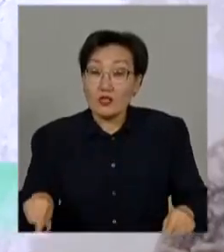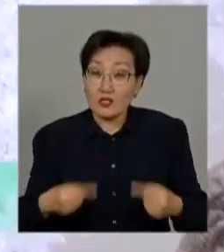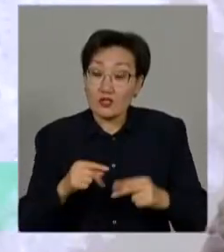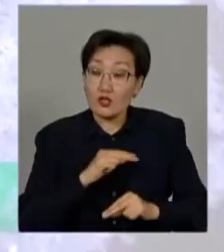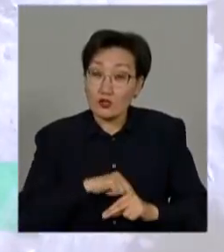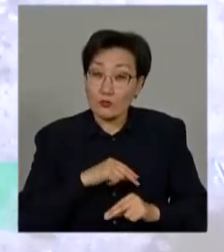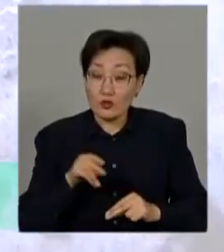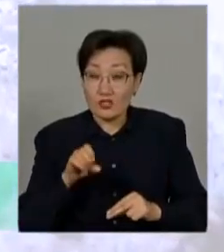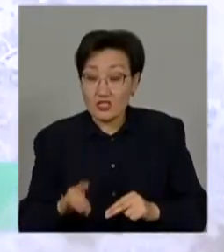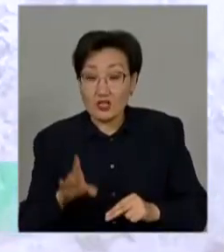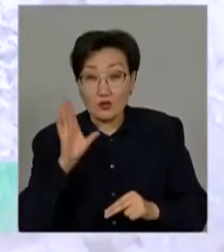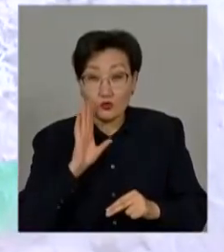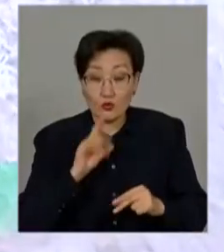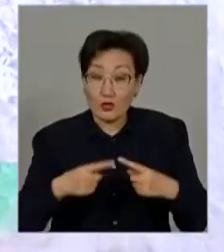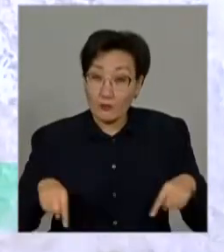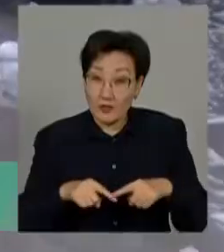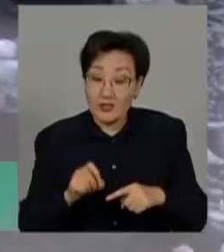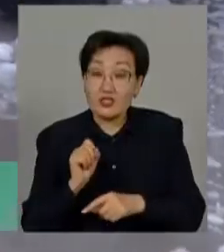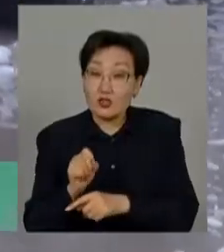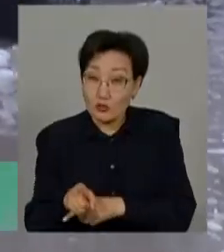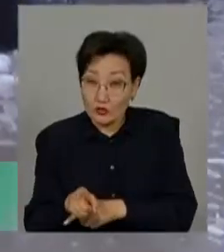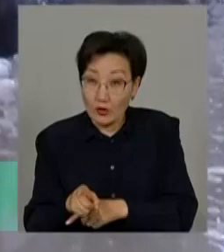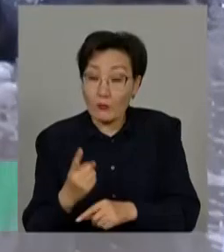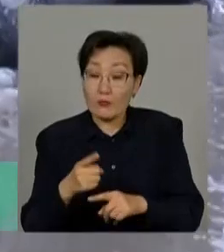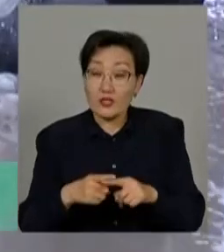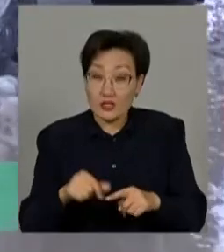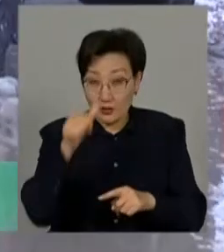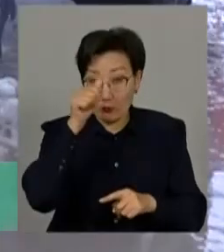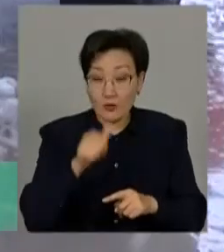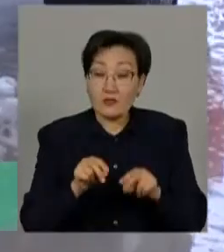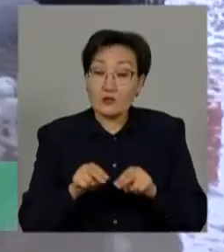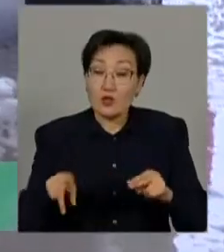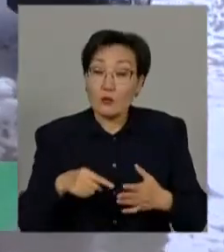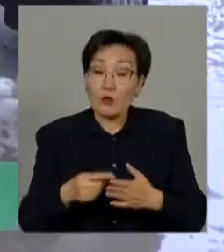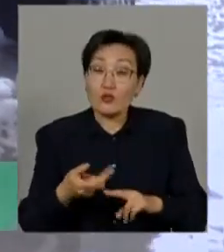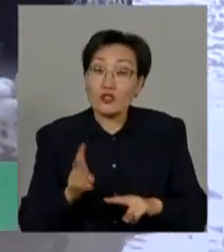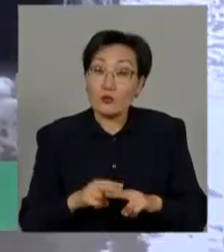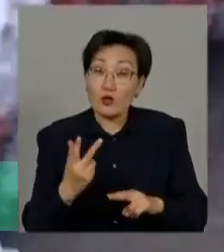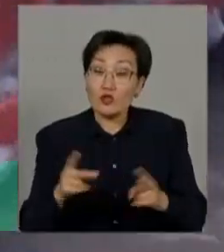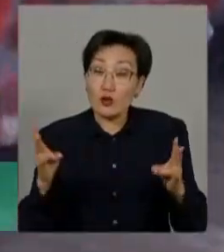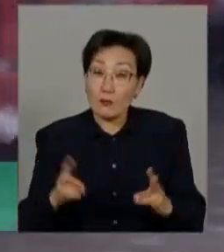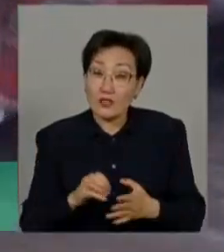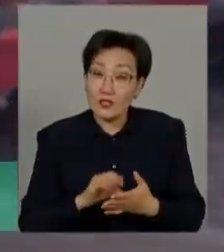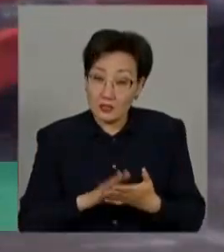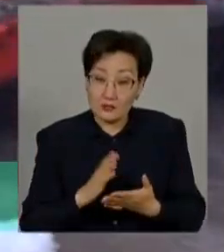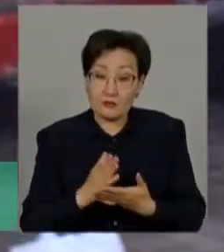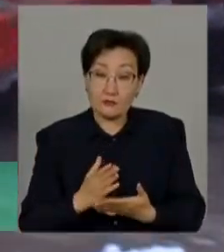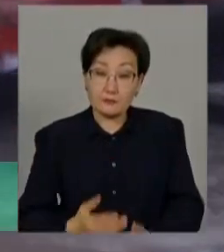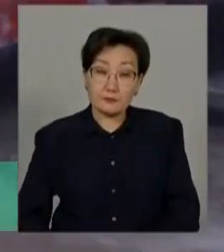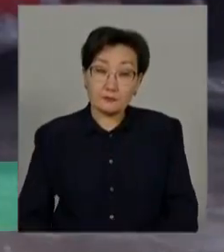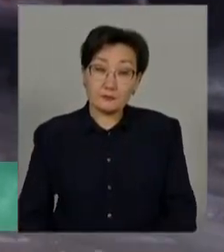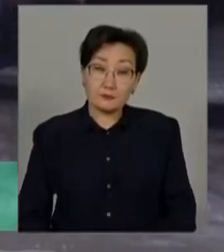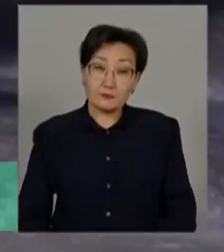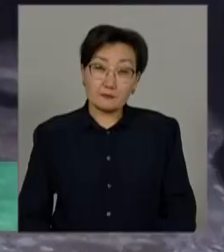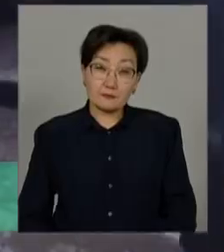шығыны Қызылжар су компаниясына жүктеліп отыр. Айта кетейік, бір жарым айдың ішінде Петропавлда осымен үш апат болды. Нұргүл Айлина, Азамат